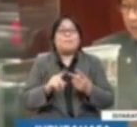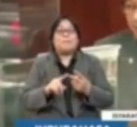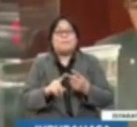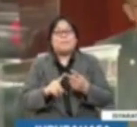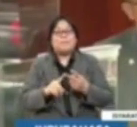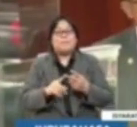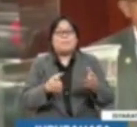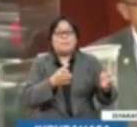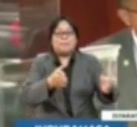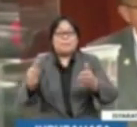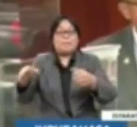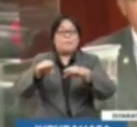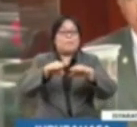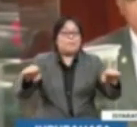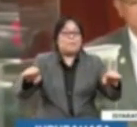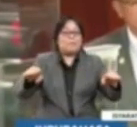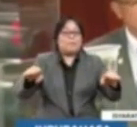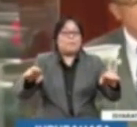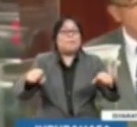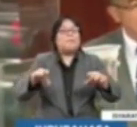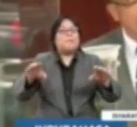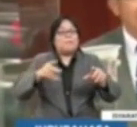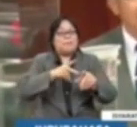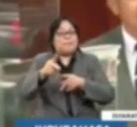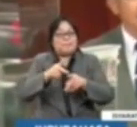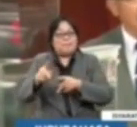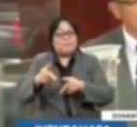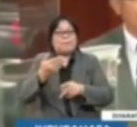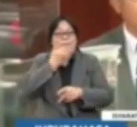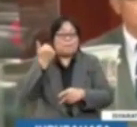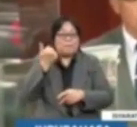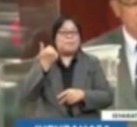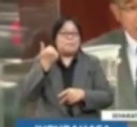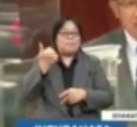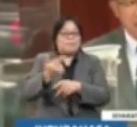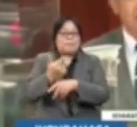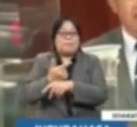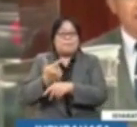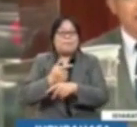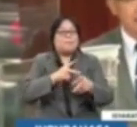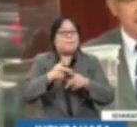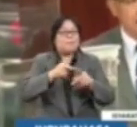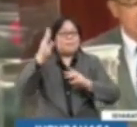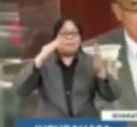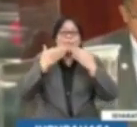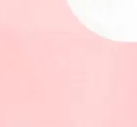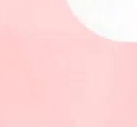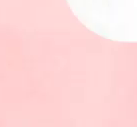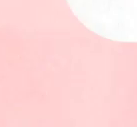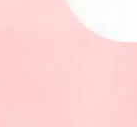betul salurannya platform untuk untuk membuat kebakaran yang lebih lagi untuk melatih banyak lagi pakai disini